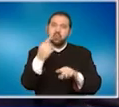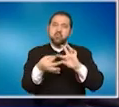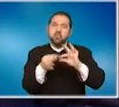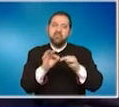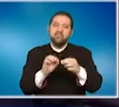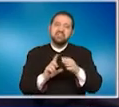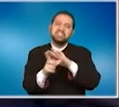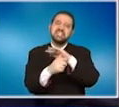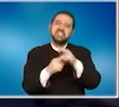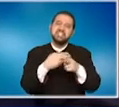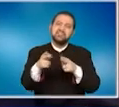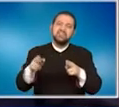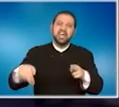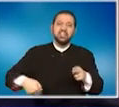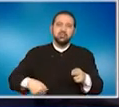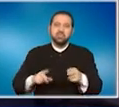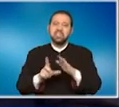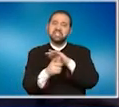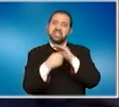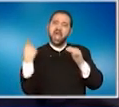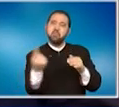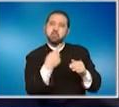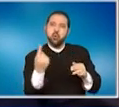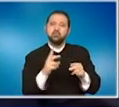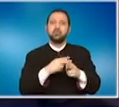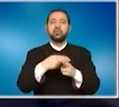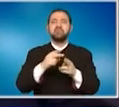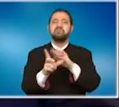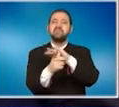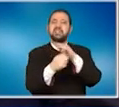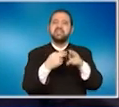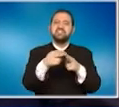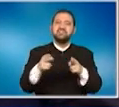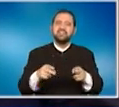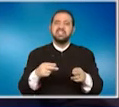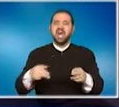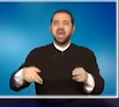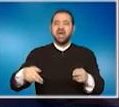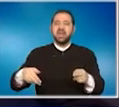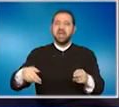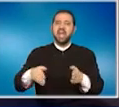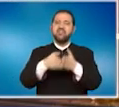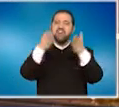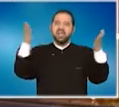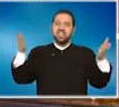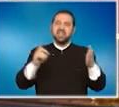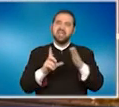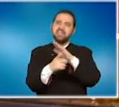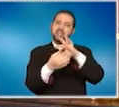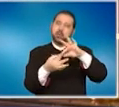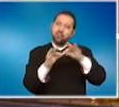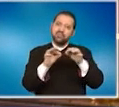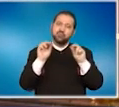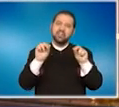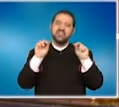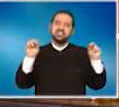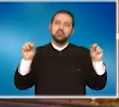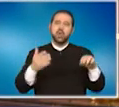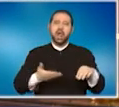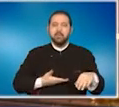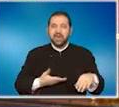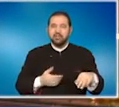biserică, lipsind de la biserică, dar apoi venind, zice, când am venit, Părinte, aveam multe